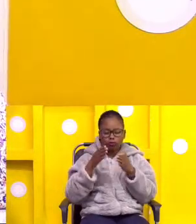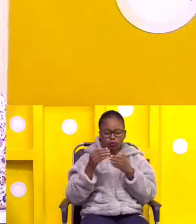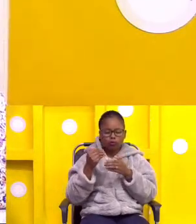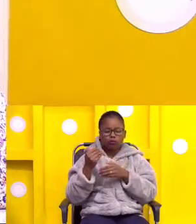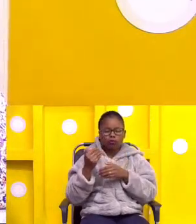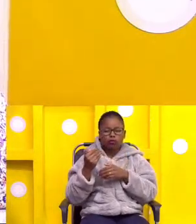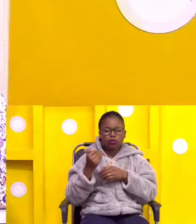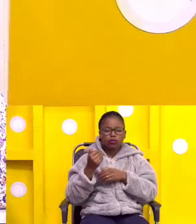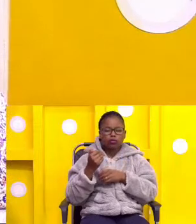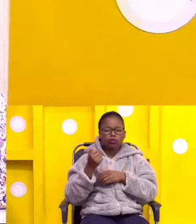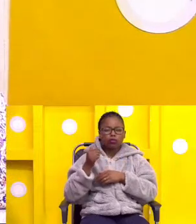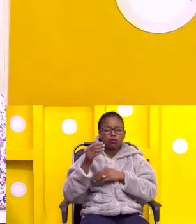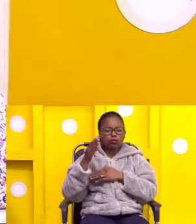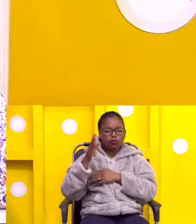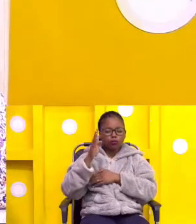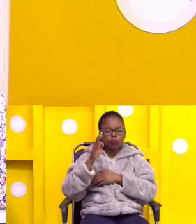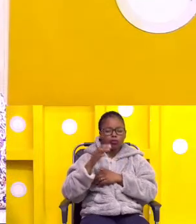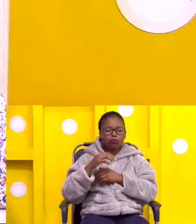Gidetika baba na kamamu.